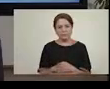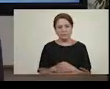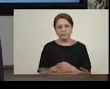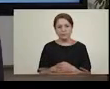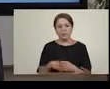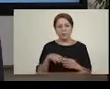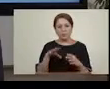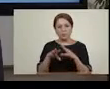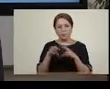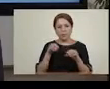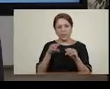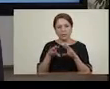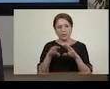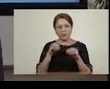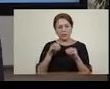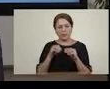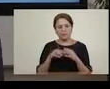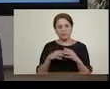taxta,